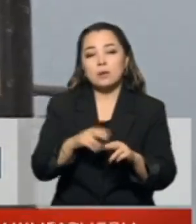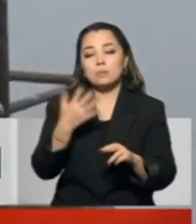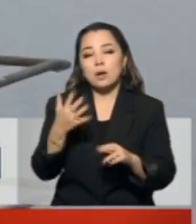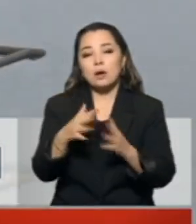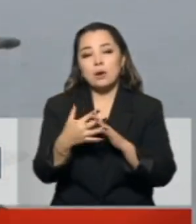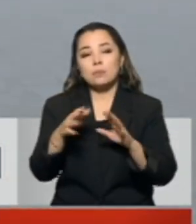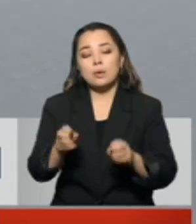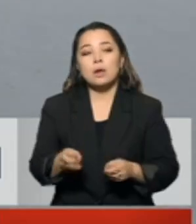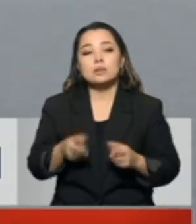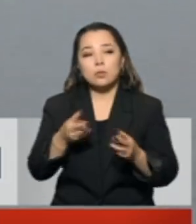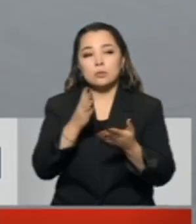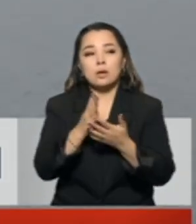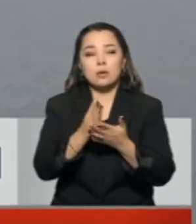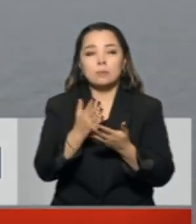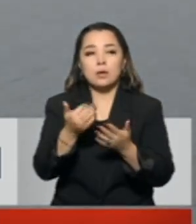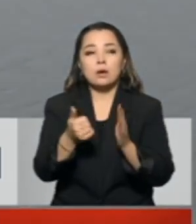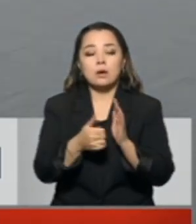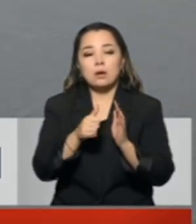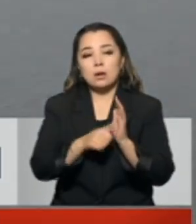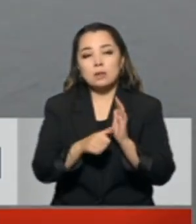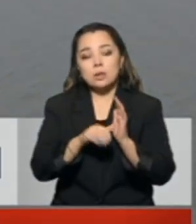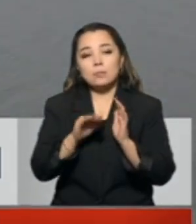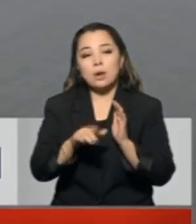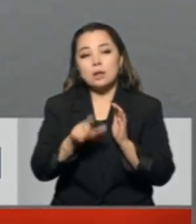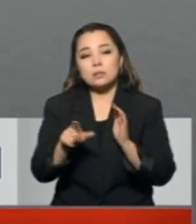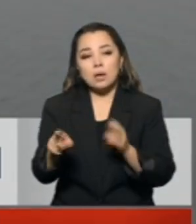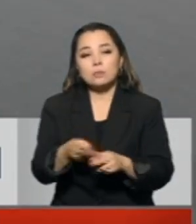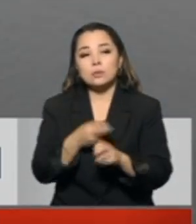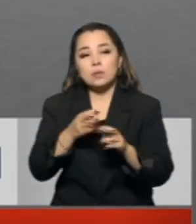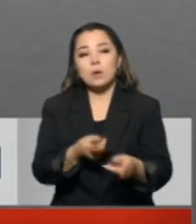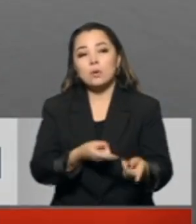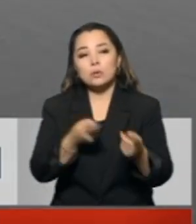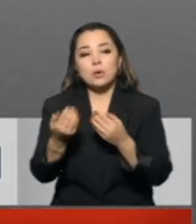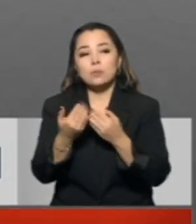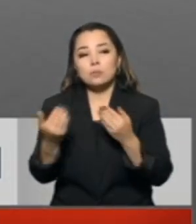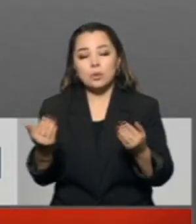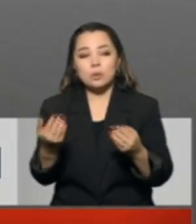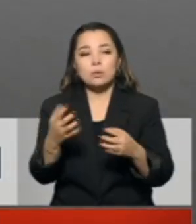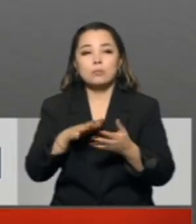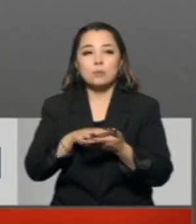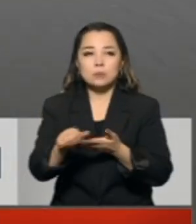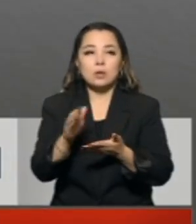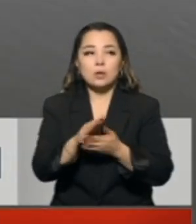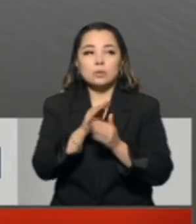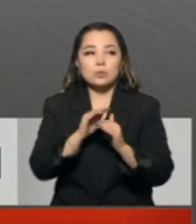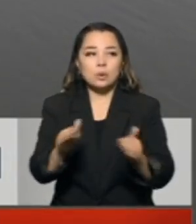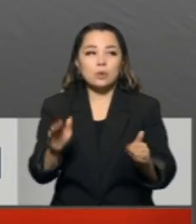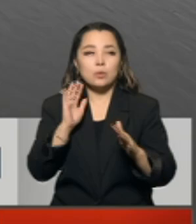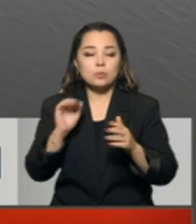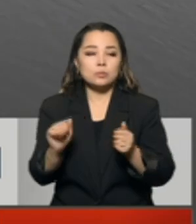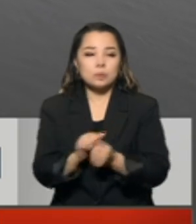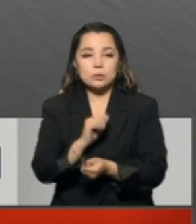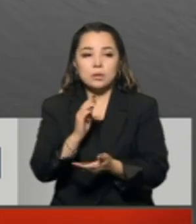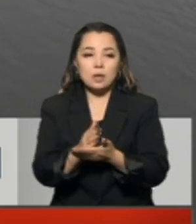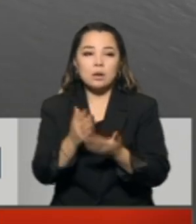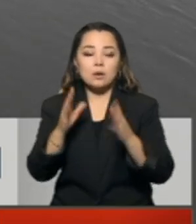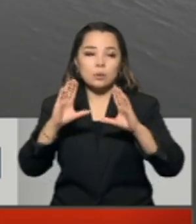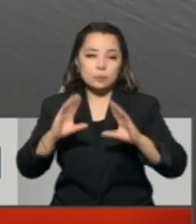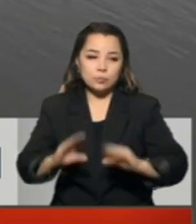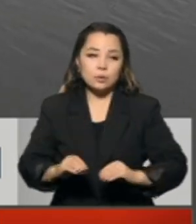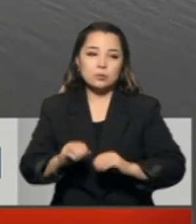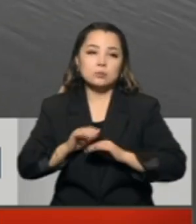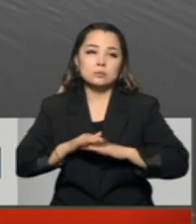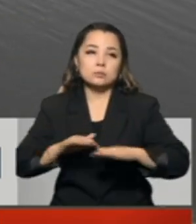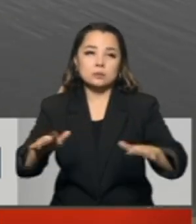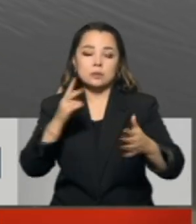ауылға қауіп төндірді. 6 адам эвакуацияланды, бөгет бұзылды. Ал қазір тып-тыныш күйінде су тартылып, сай-салаға